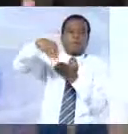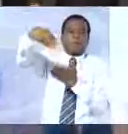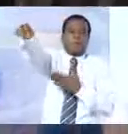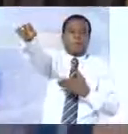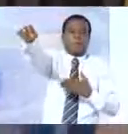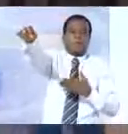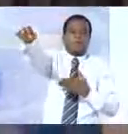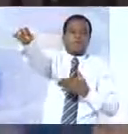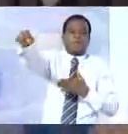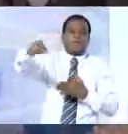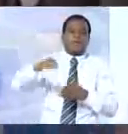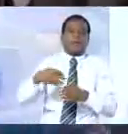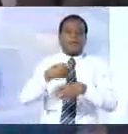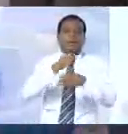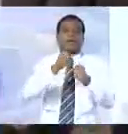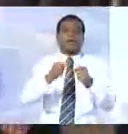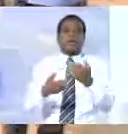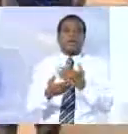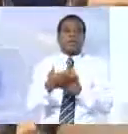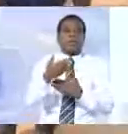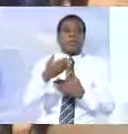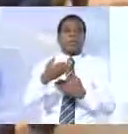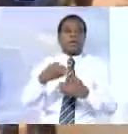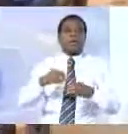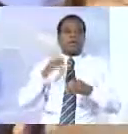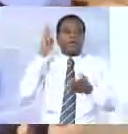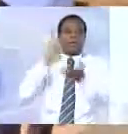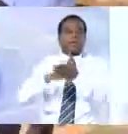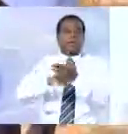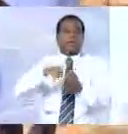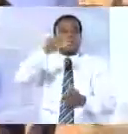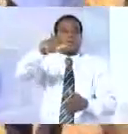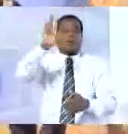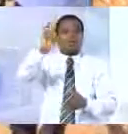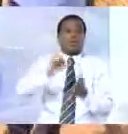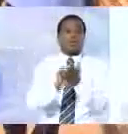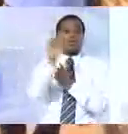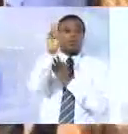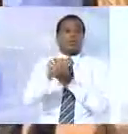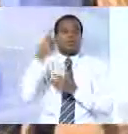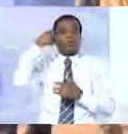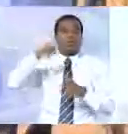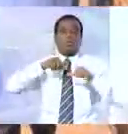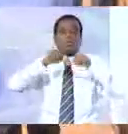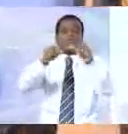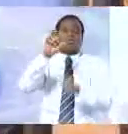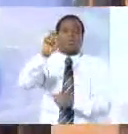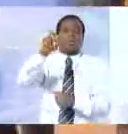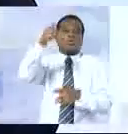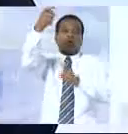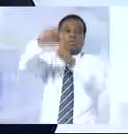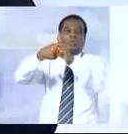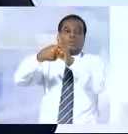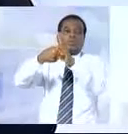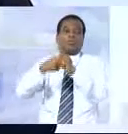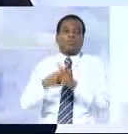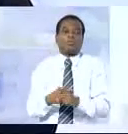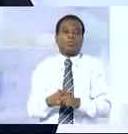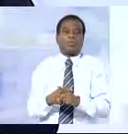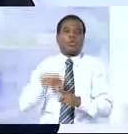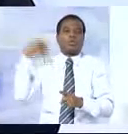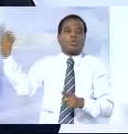milliard de francs CFA et mis en œuvre par le PNUD, a été signé le 26 juin 2012 pour une durée de 12 mois.